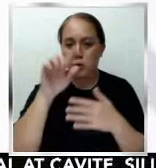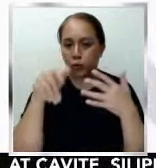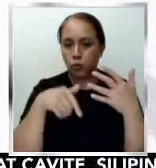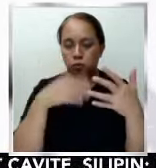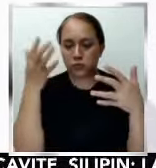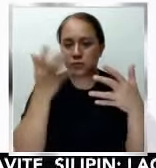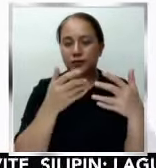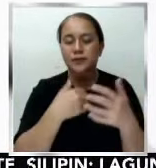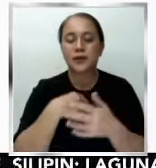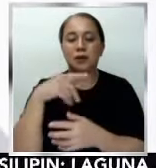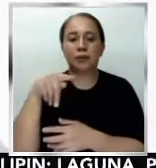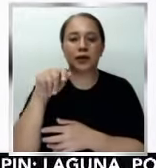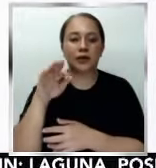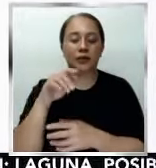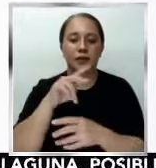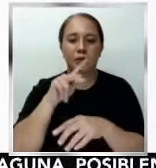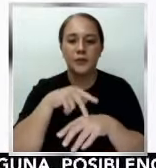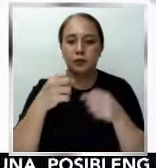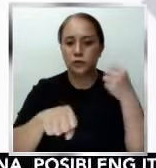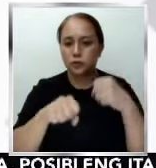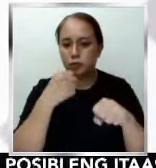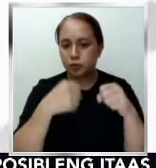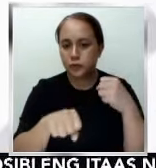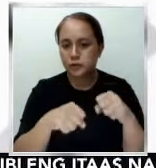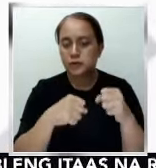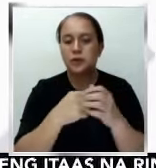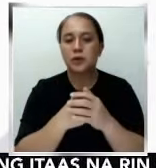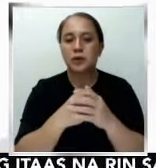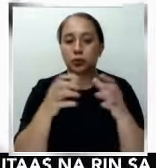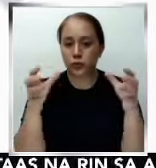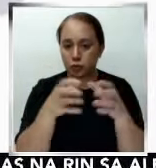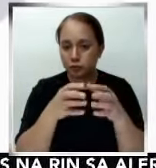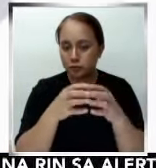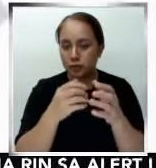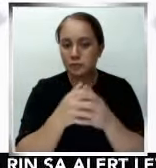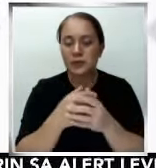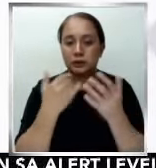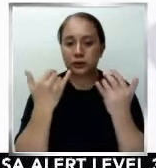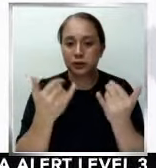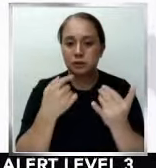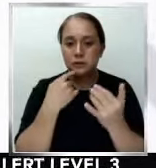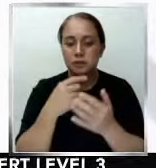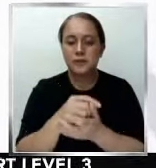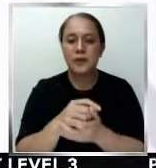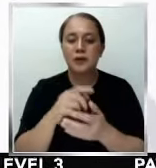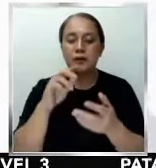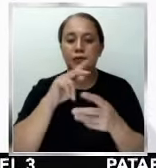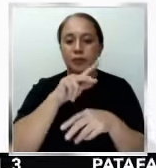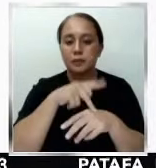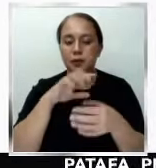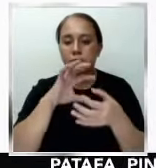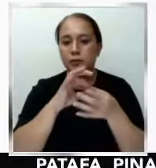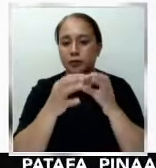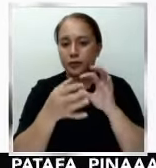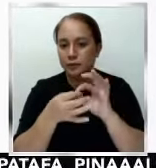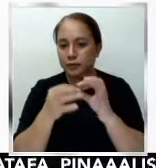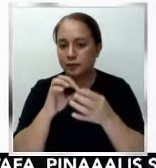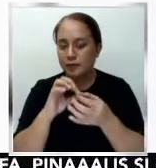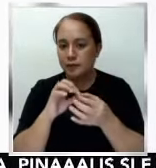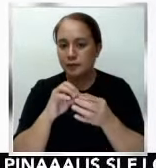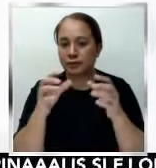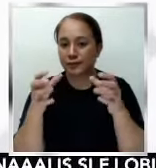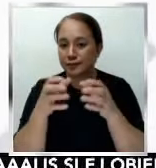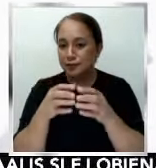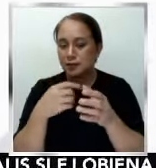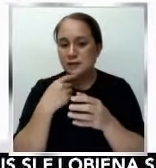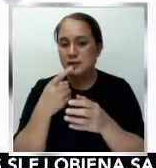Sports Commission at COA. Pero ngayon pa lang, tinawag na ni Philippine Olympic Committee President Abraham Bumble Tolentino na